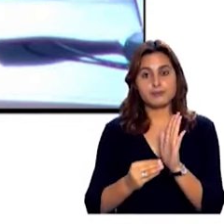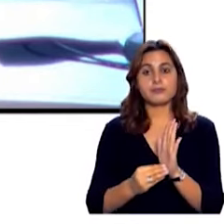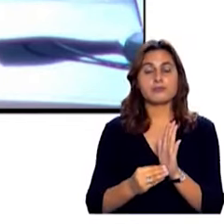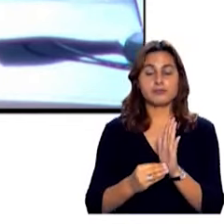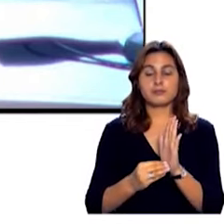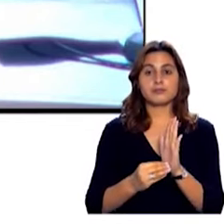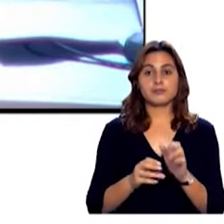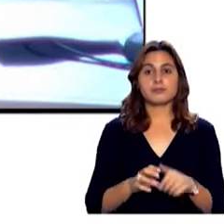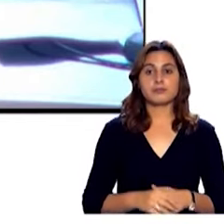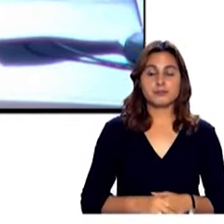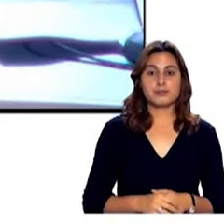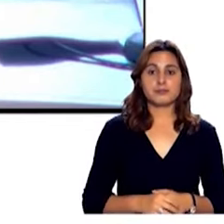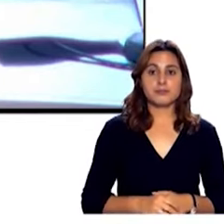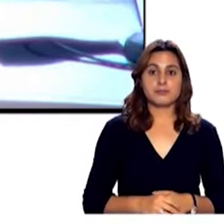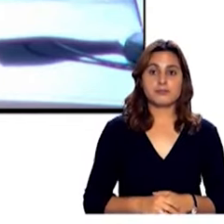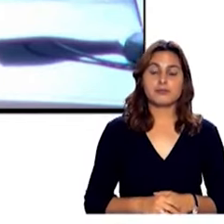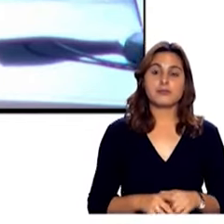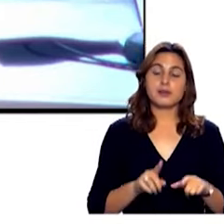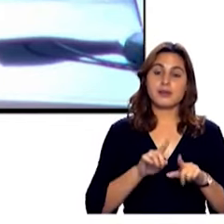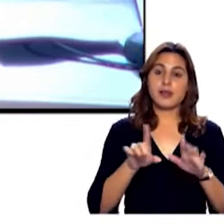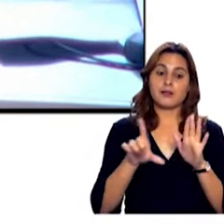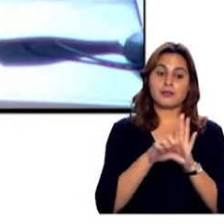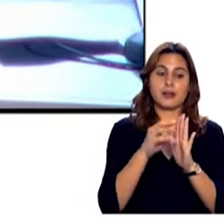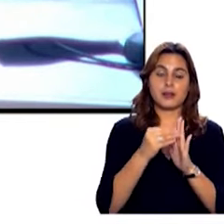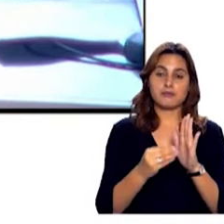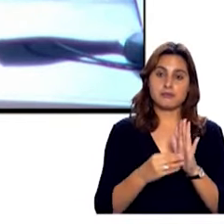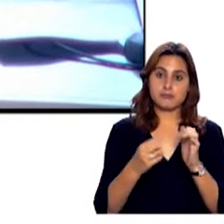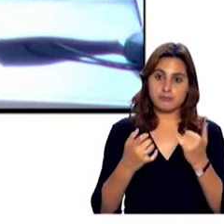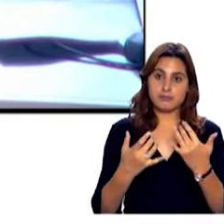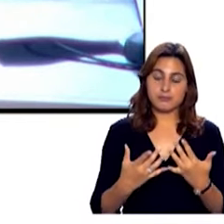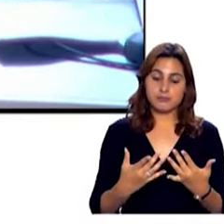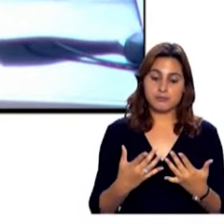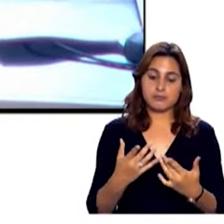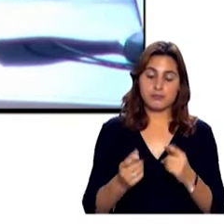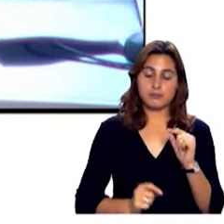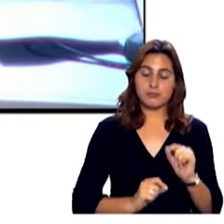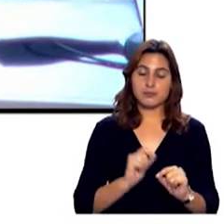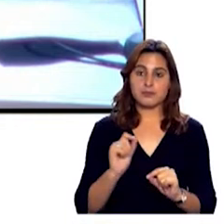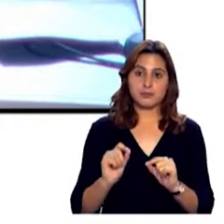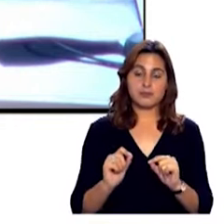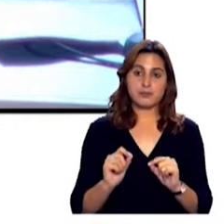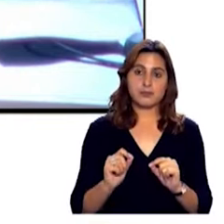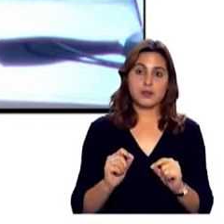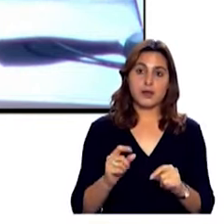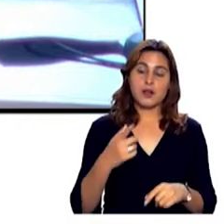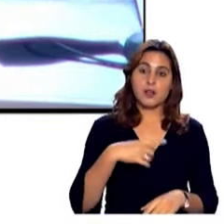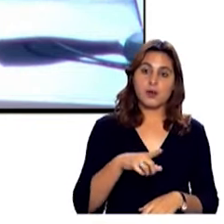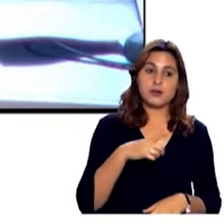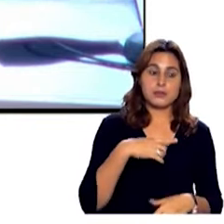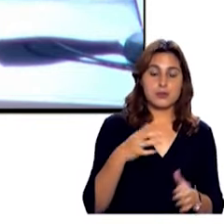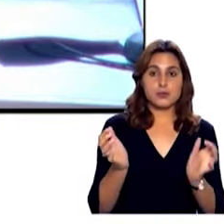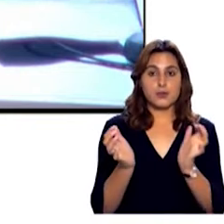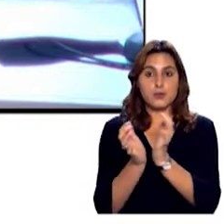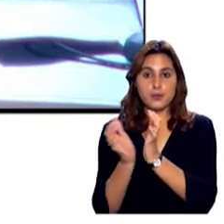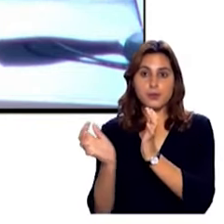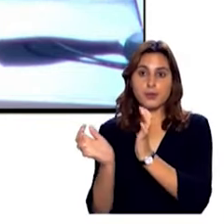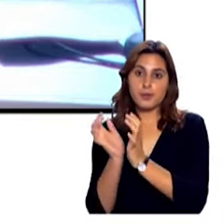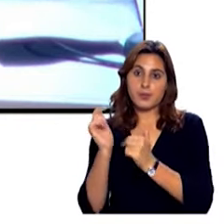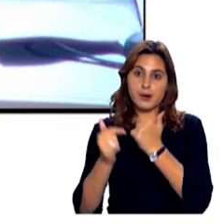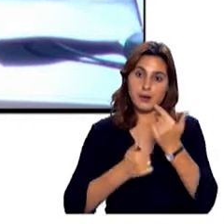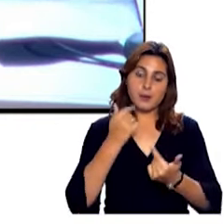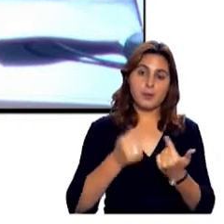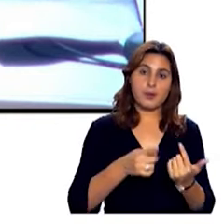qu'il faut qu'elle aille même Encore Plus loin aujourd'hui Il y a un groupe de travail à la cour de cassation Pour réfléchir à des opinions